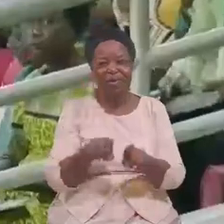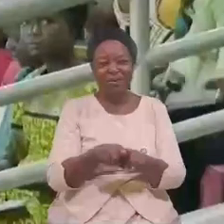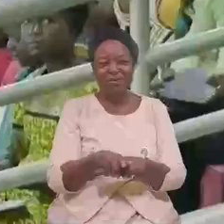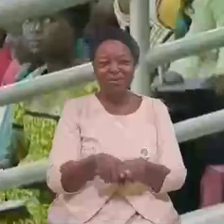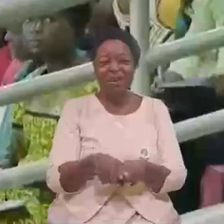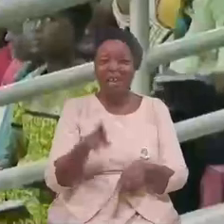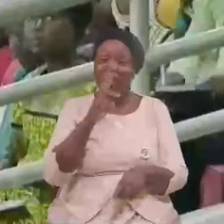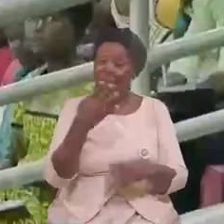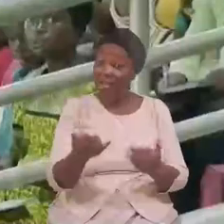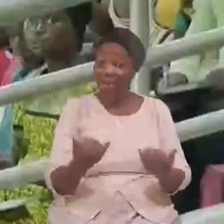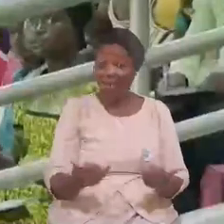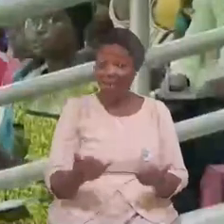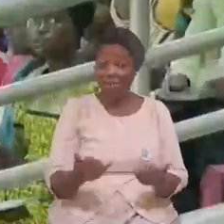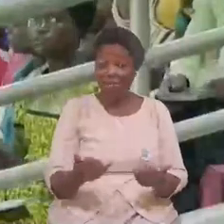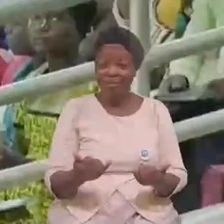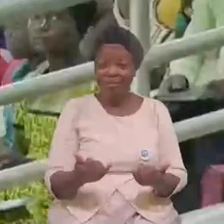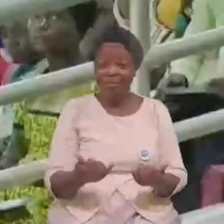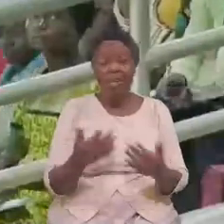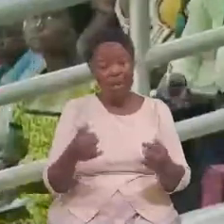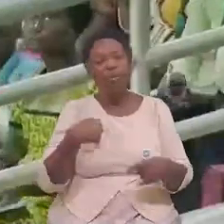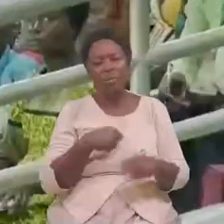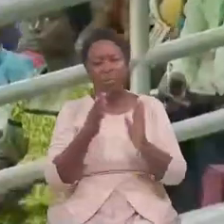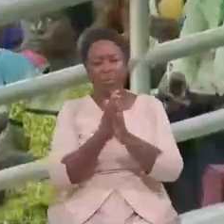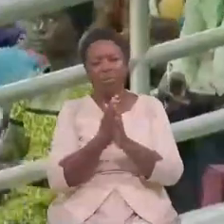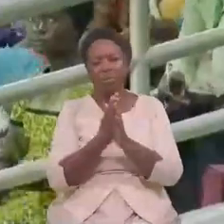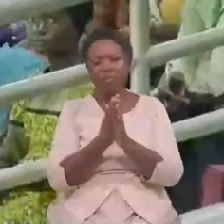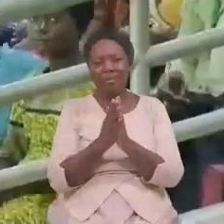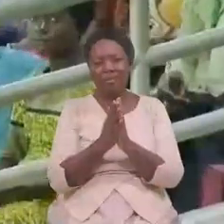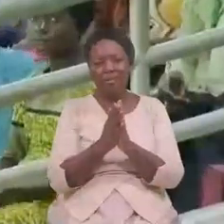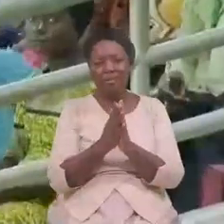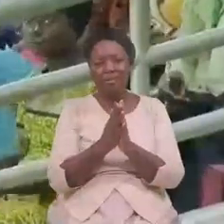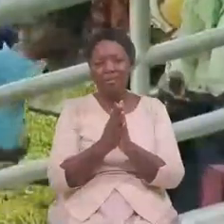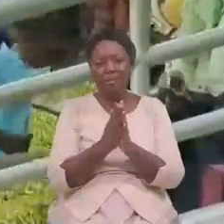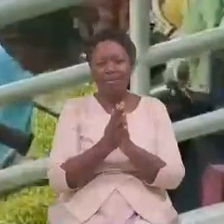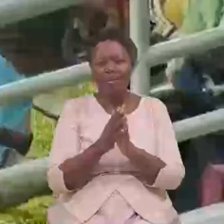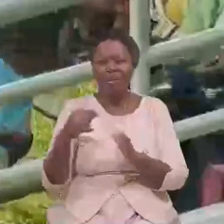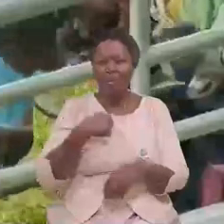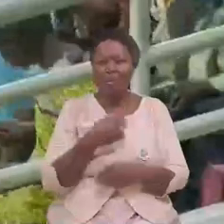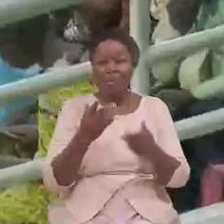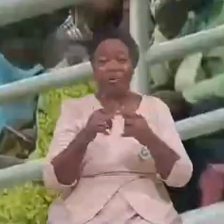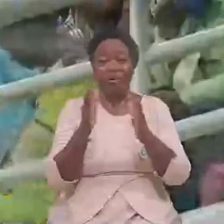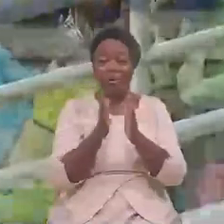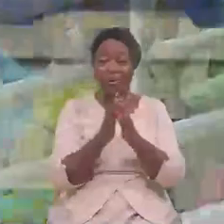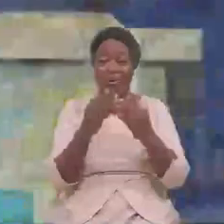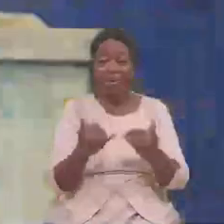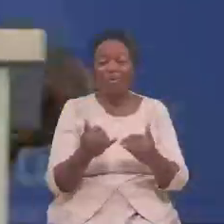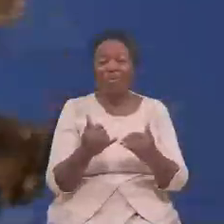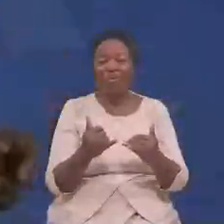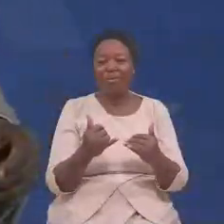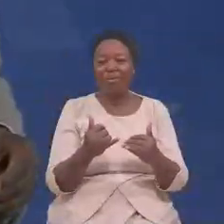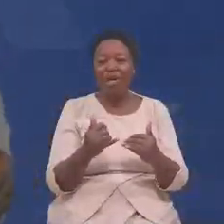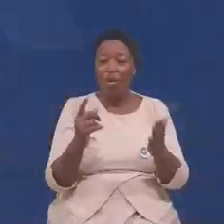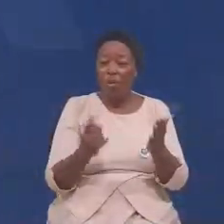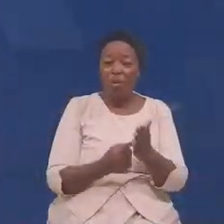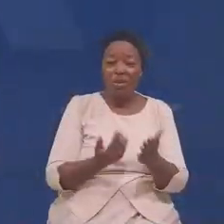là? La tête baissée, les yeux fermés. La tête baissée, les yeux fermés. Une fois encore,